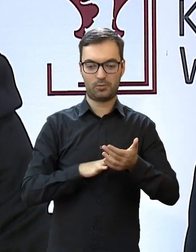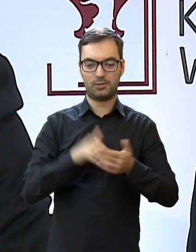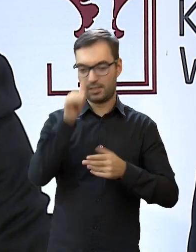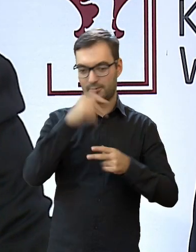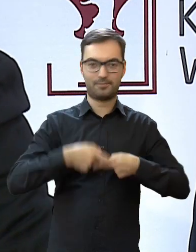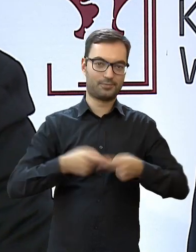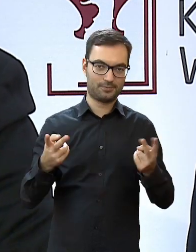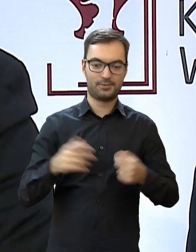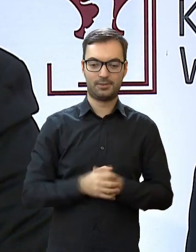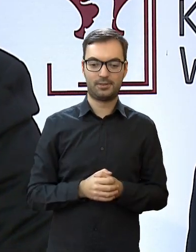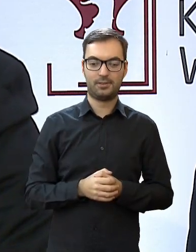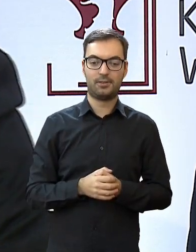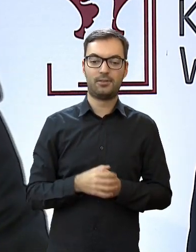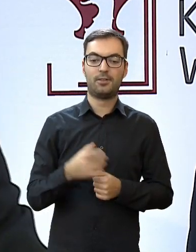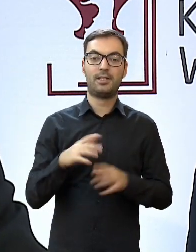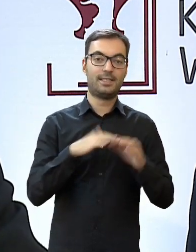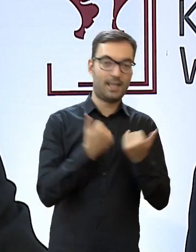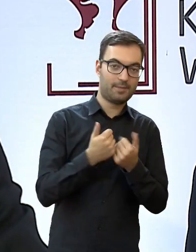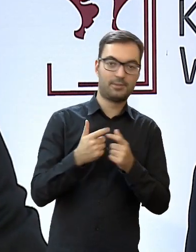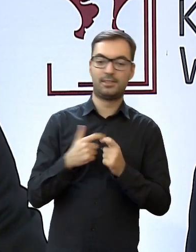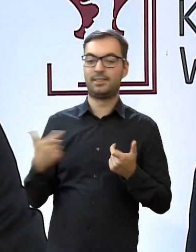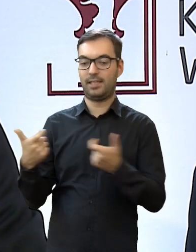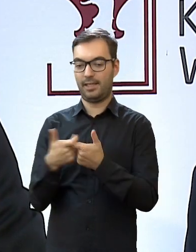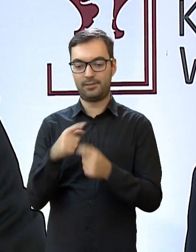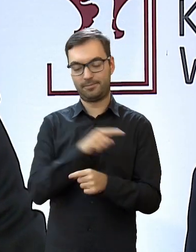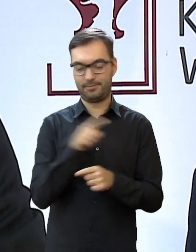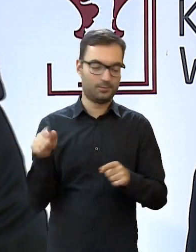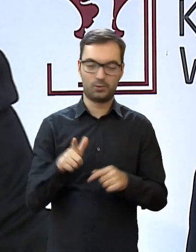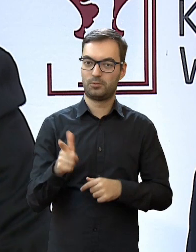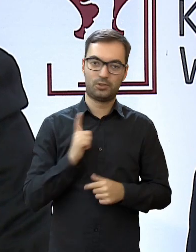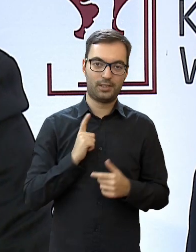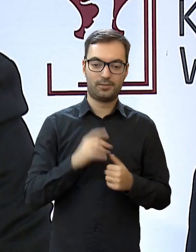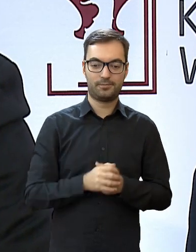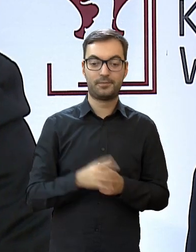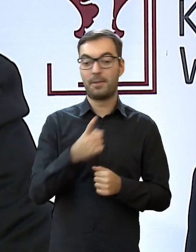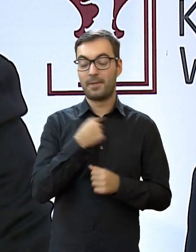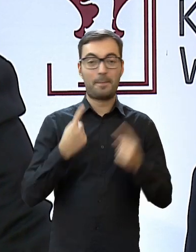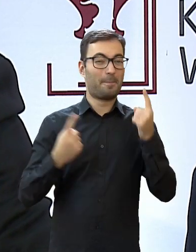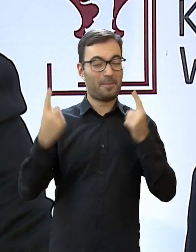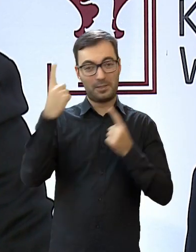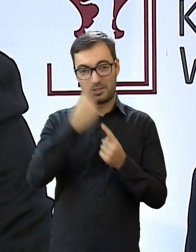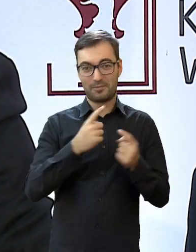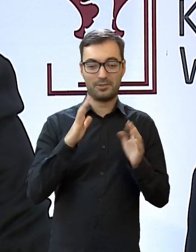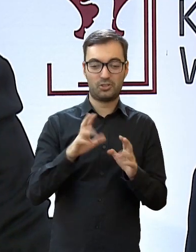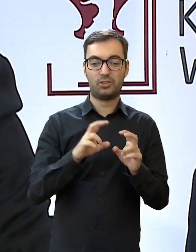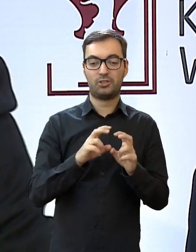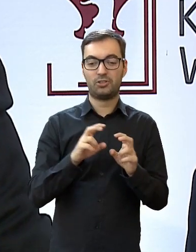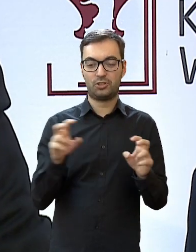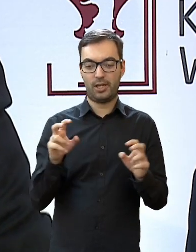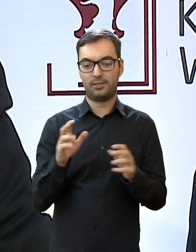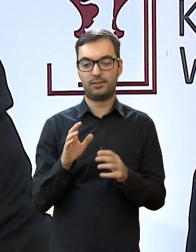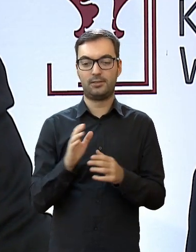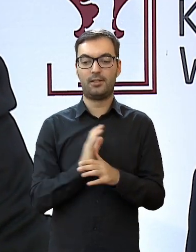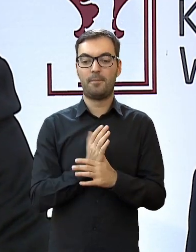terenie całego kraju, zarówno co do Sejmu, jak i co do Senatu. Sądzimy, że ten czas między